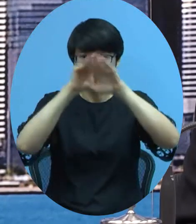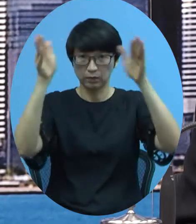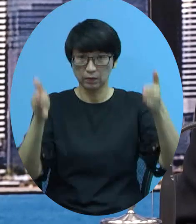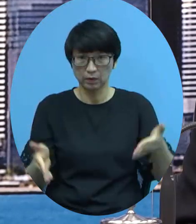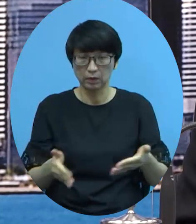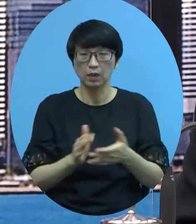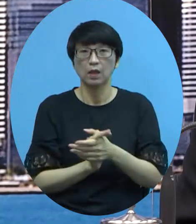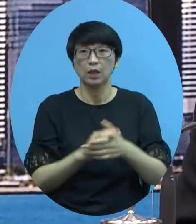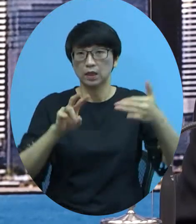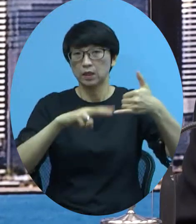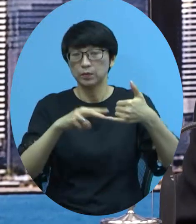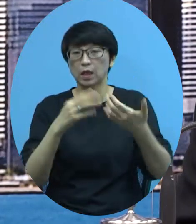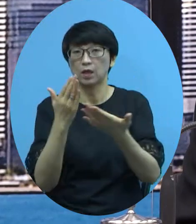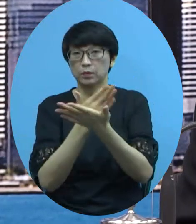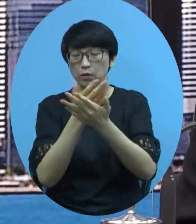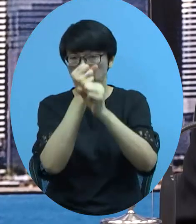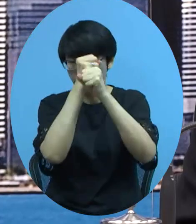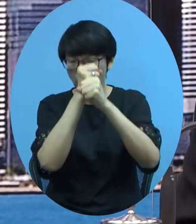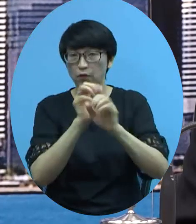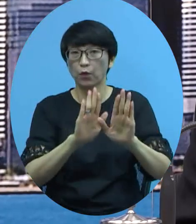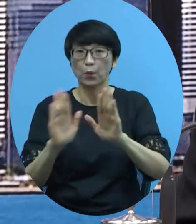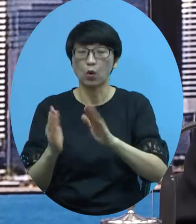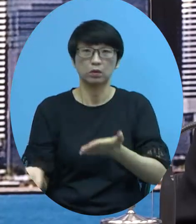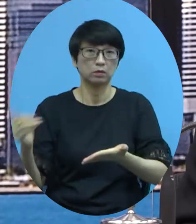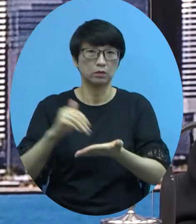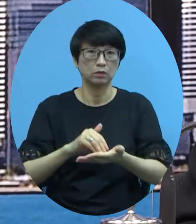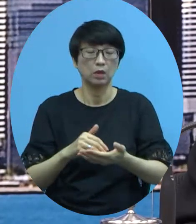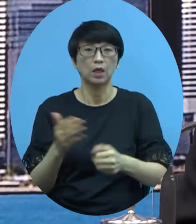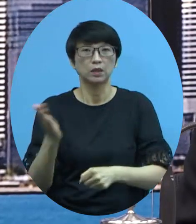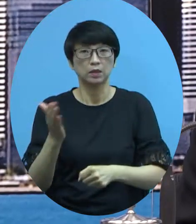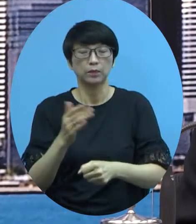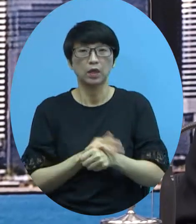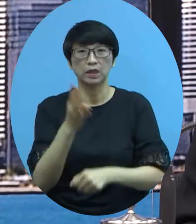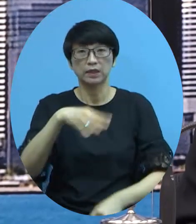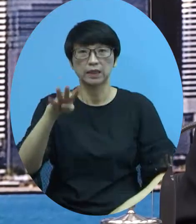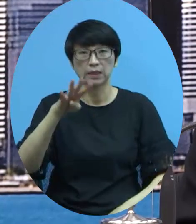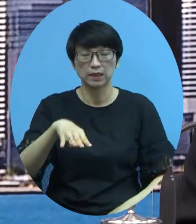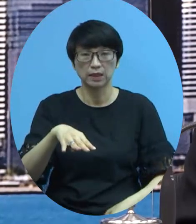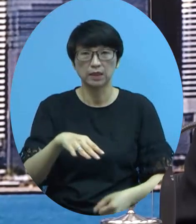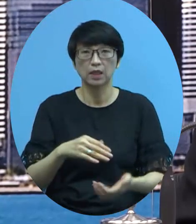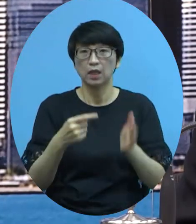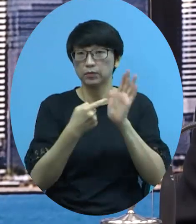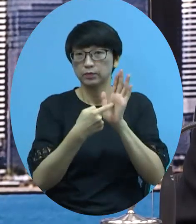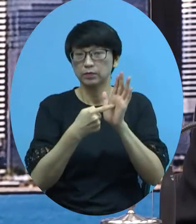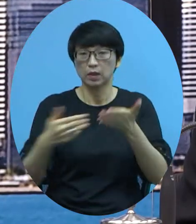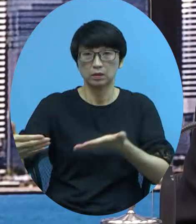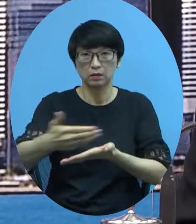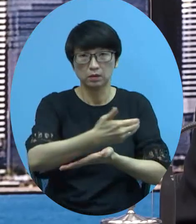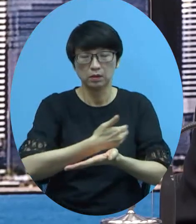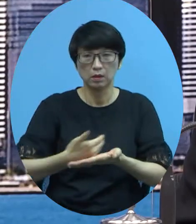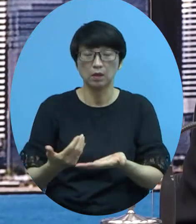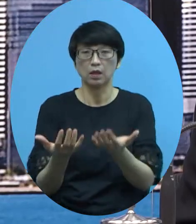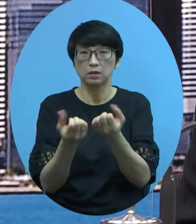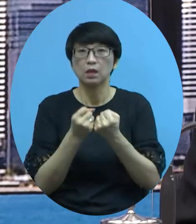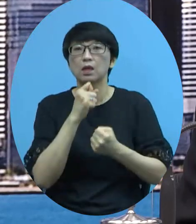務咧。咁咧就累計嚟講咧，都已經有超過4000個樣本咧係收到㗎啦。咁咧